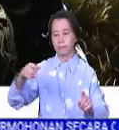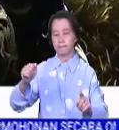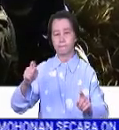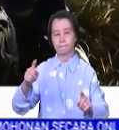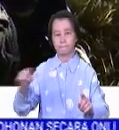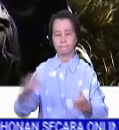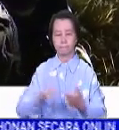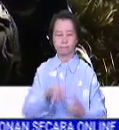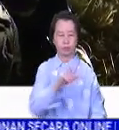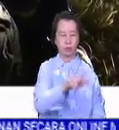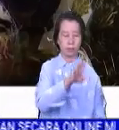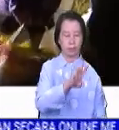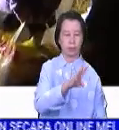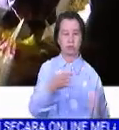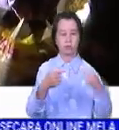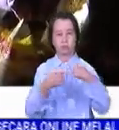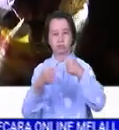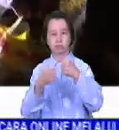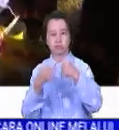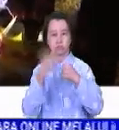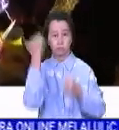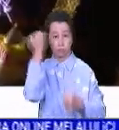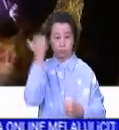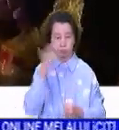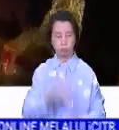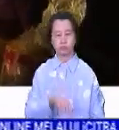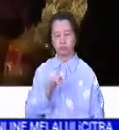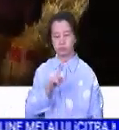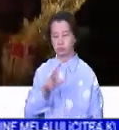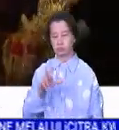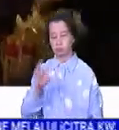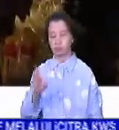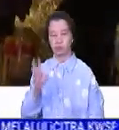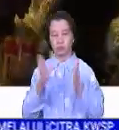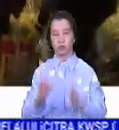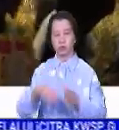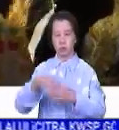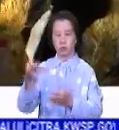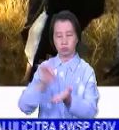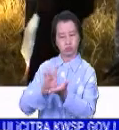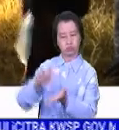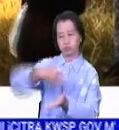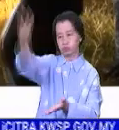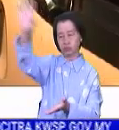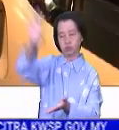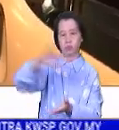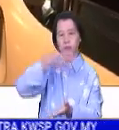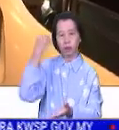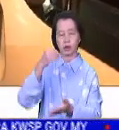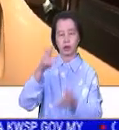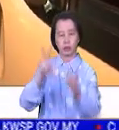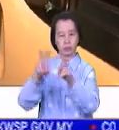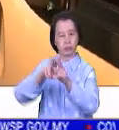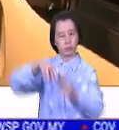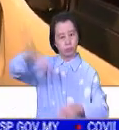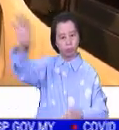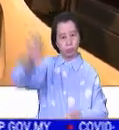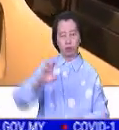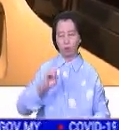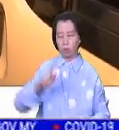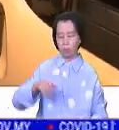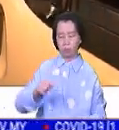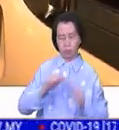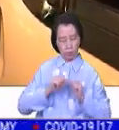34 majikan didakwa dan 1739 warga asing diusir ke negara asal operasi patuh ini